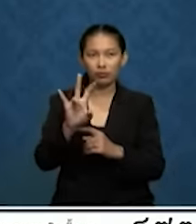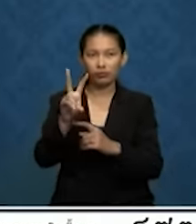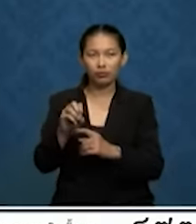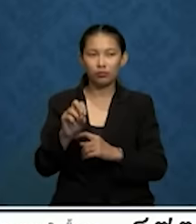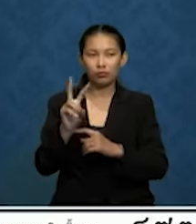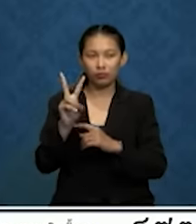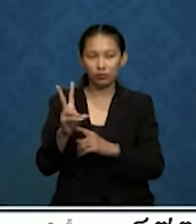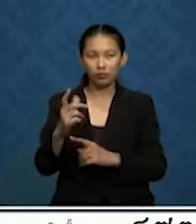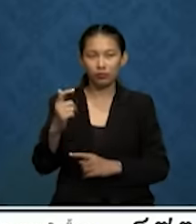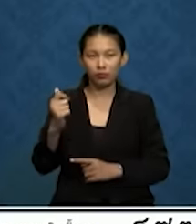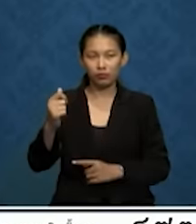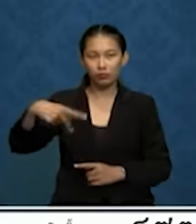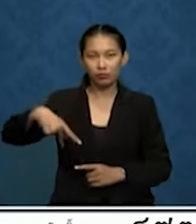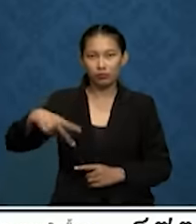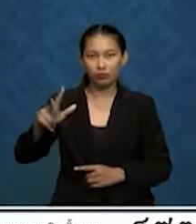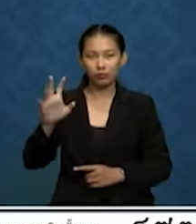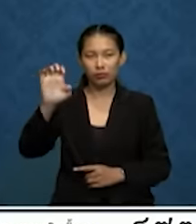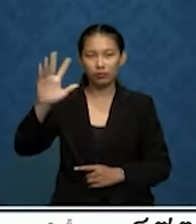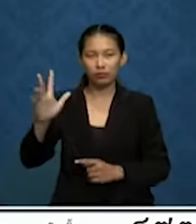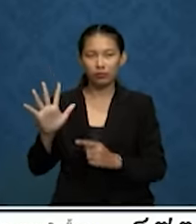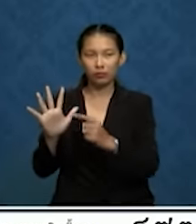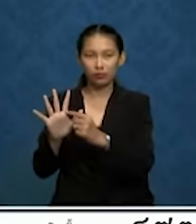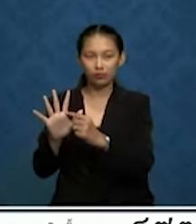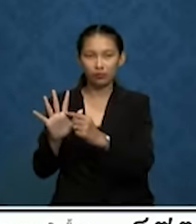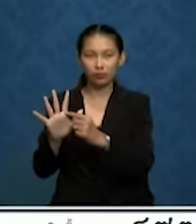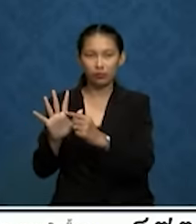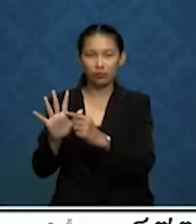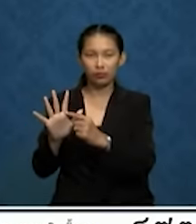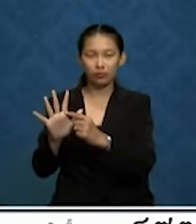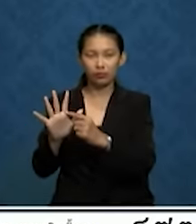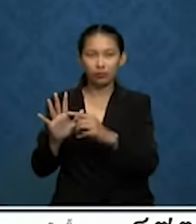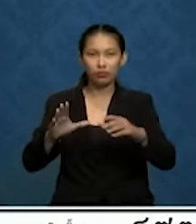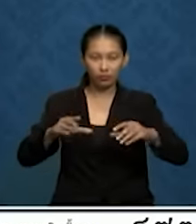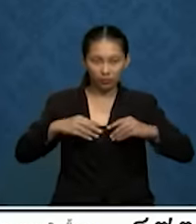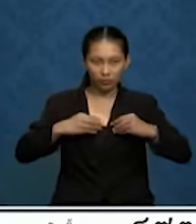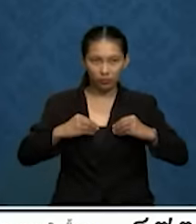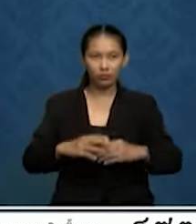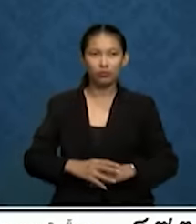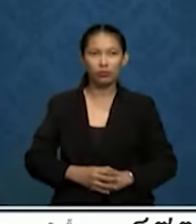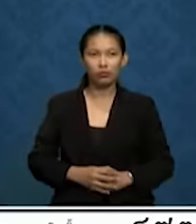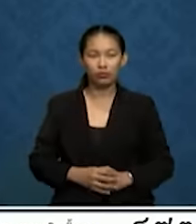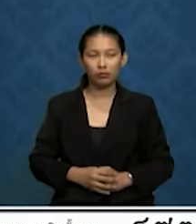472นายอภิชาเลิศพัชรกมล อภิชาเห็นชอบครับ